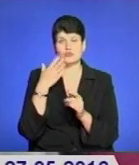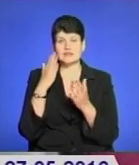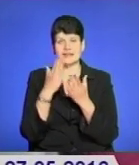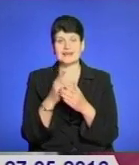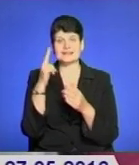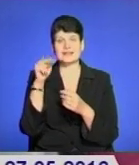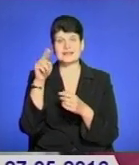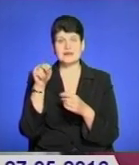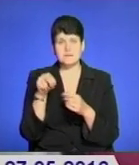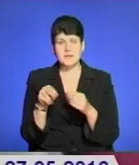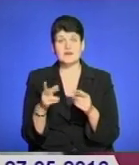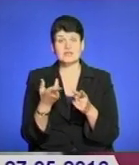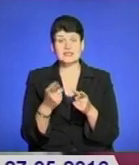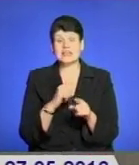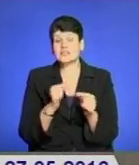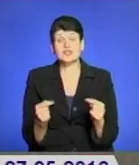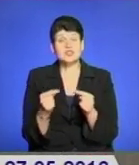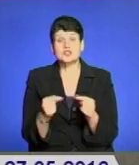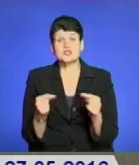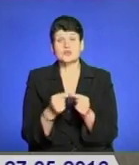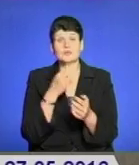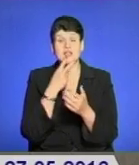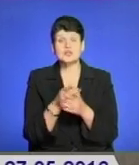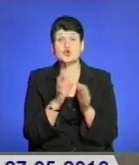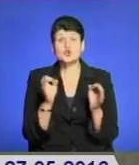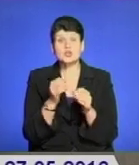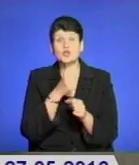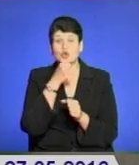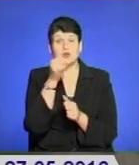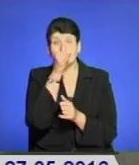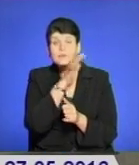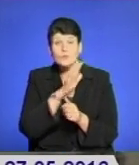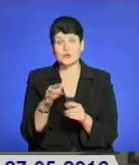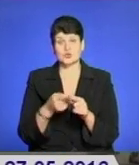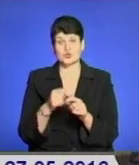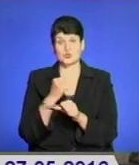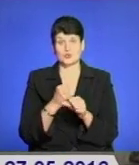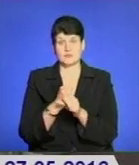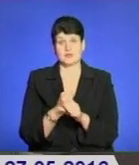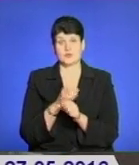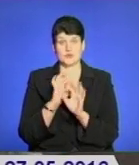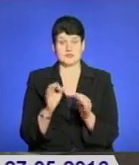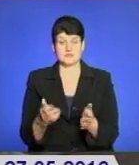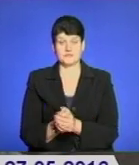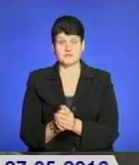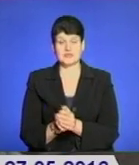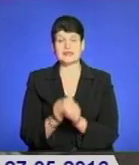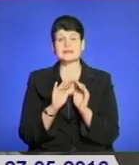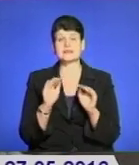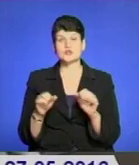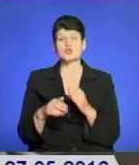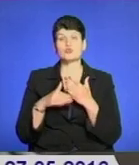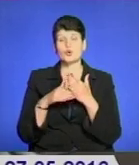ДТП. Вони так чітко це змоделюють, що жоден дорослий цього не може відтворити і зробити, і розказати. Школярі з допомогою